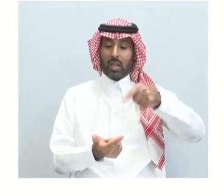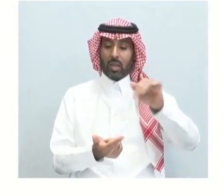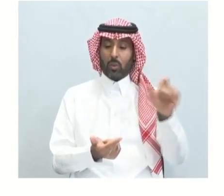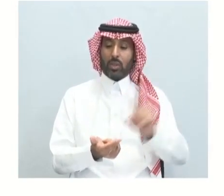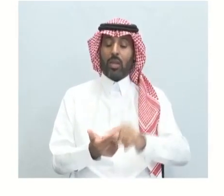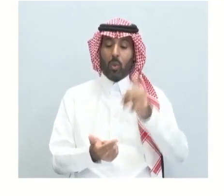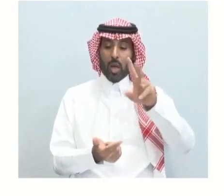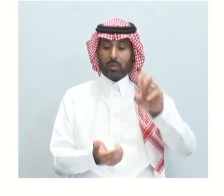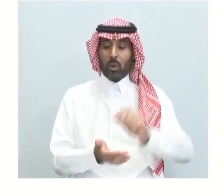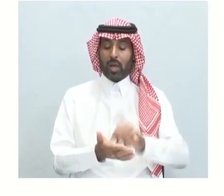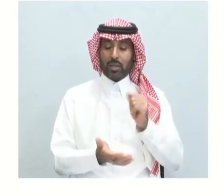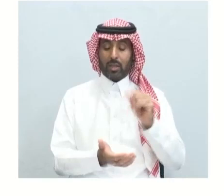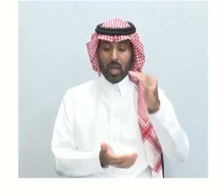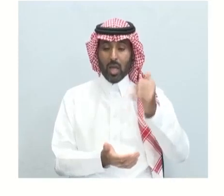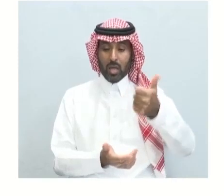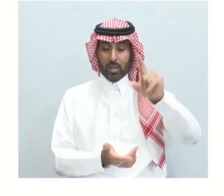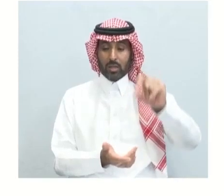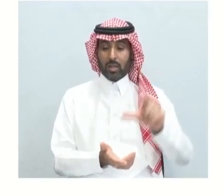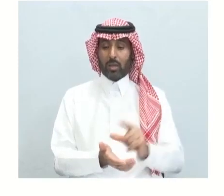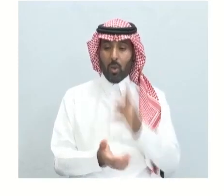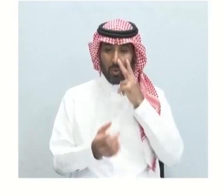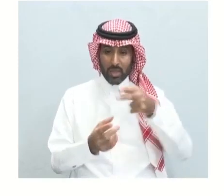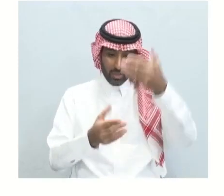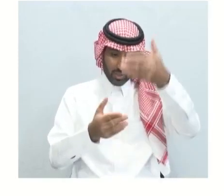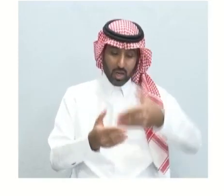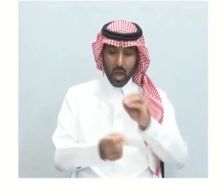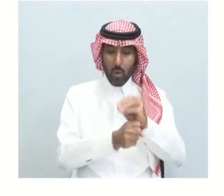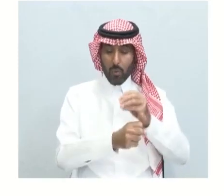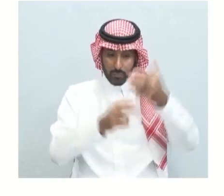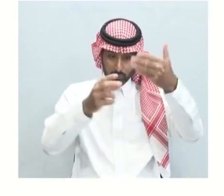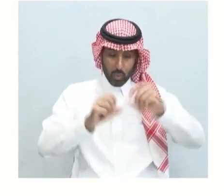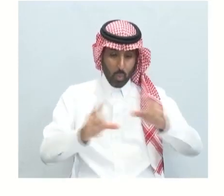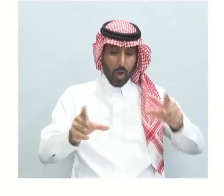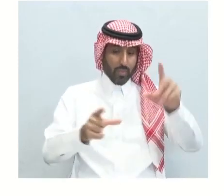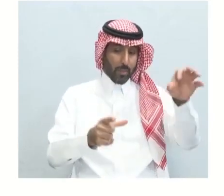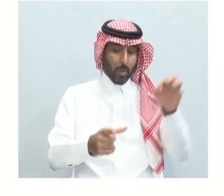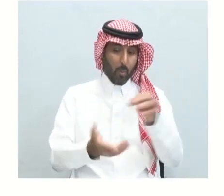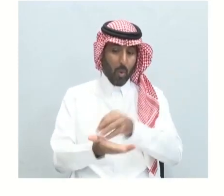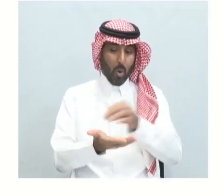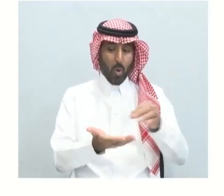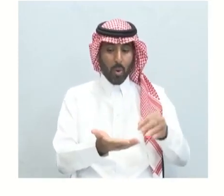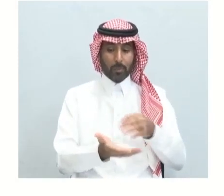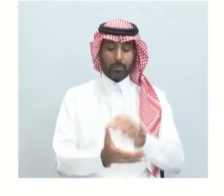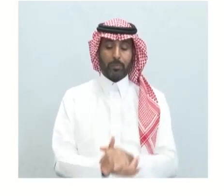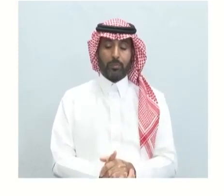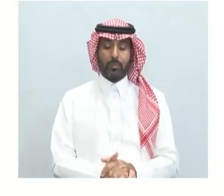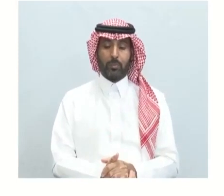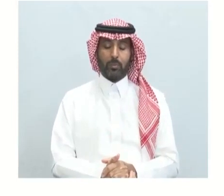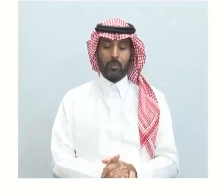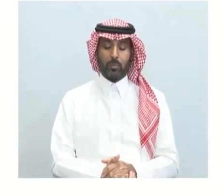والدوادمي وحائل وهذا الشكل تطرقنا له يو مواقع اقاليم الدرع